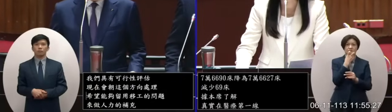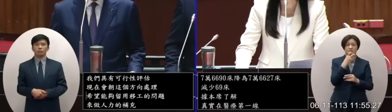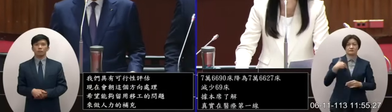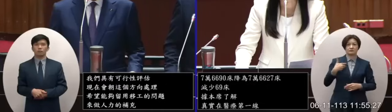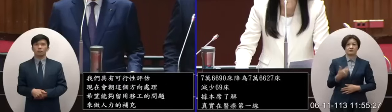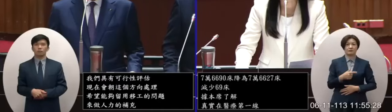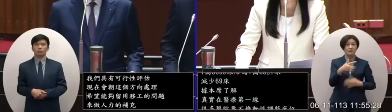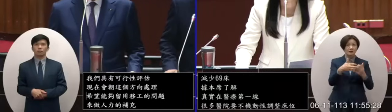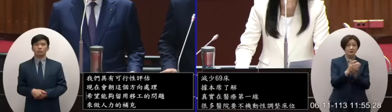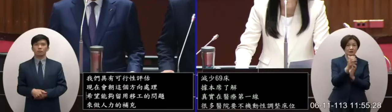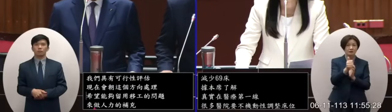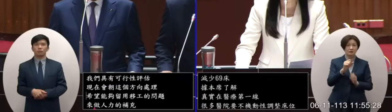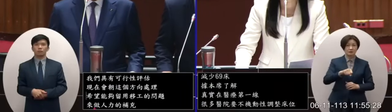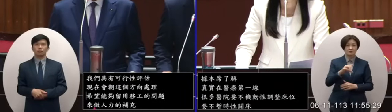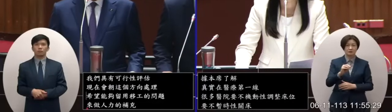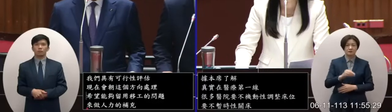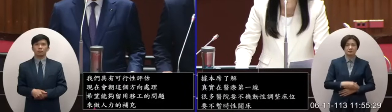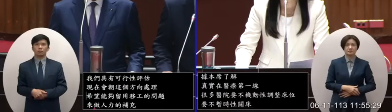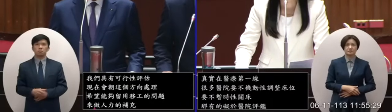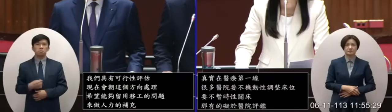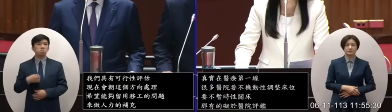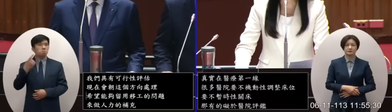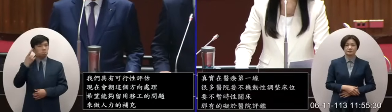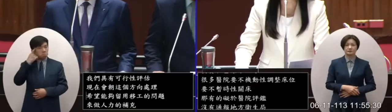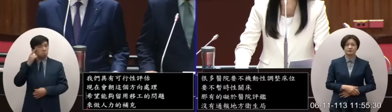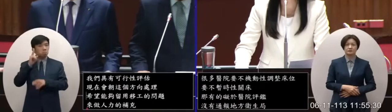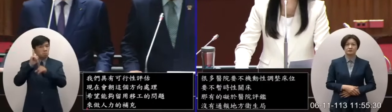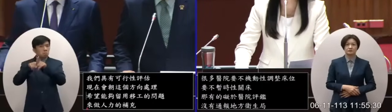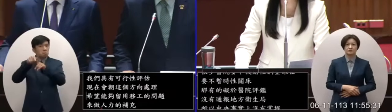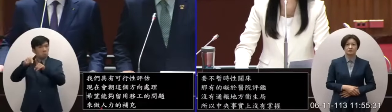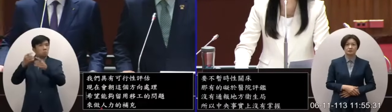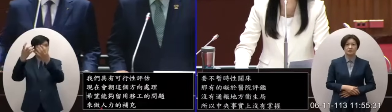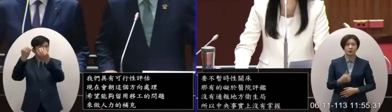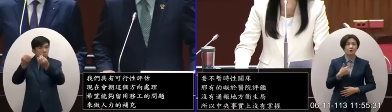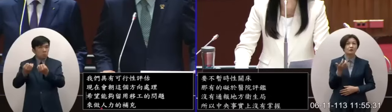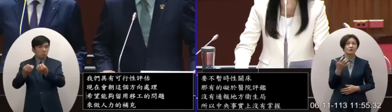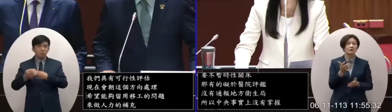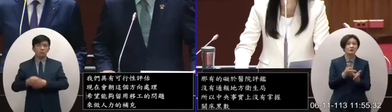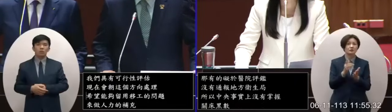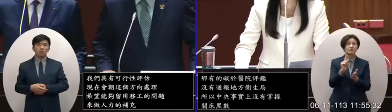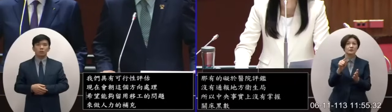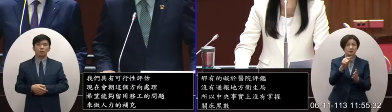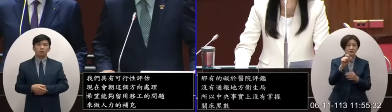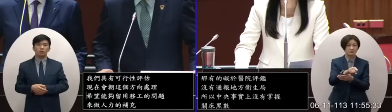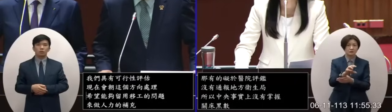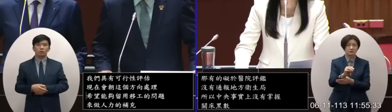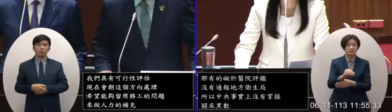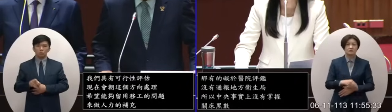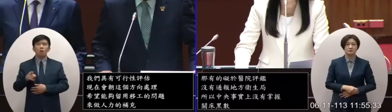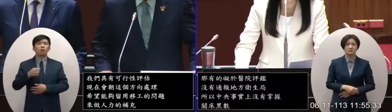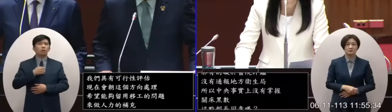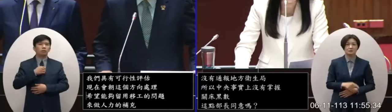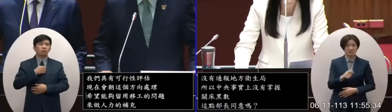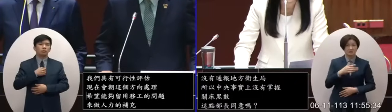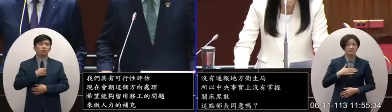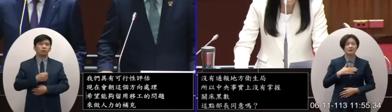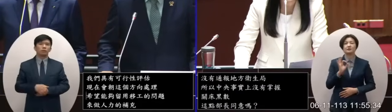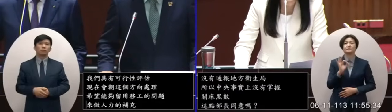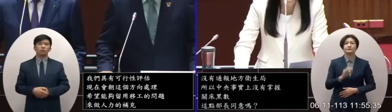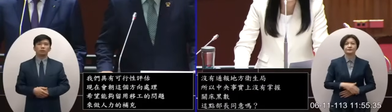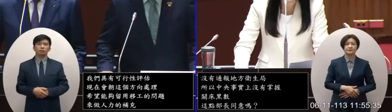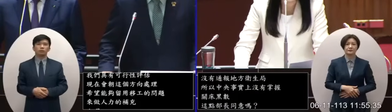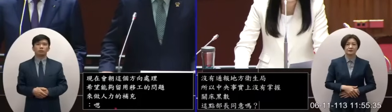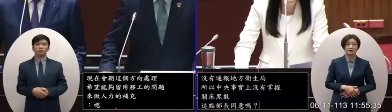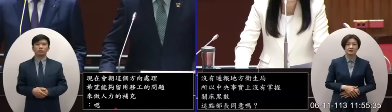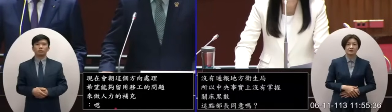吗？ 我想从关床的数据， 你同意我刚刚以上的说法吗？ 我应该很了解， 很了解，很好。那